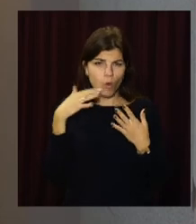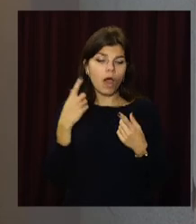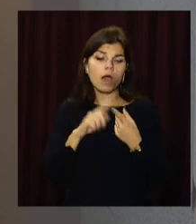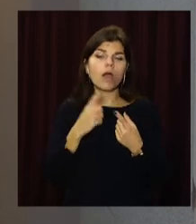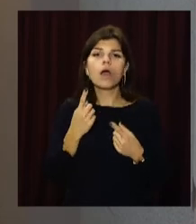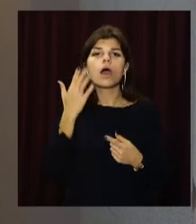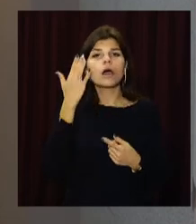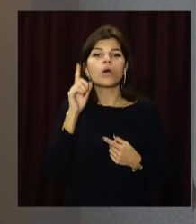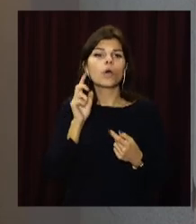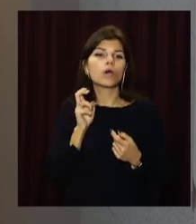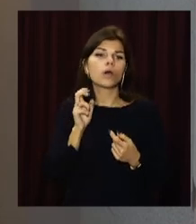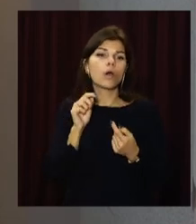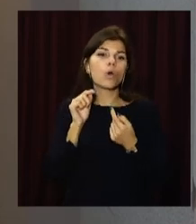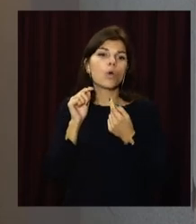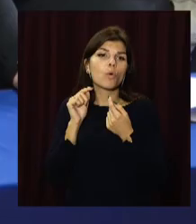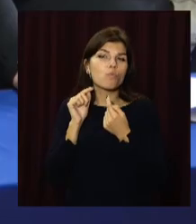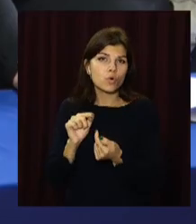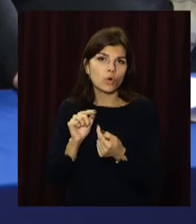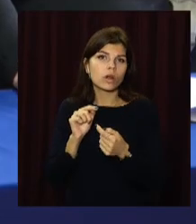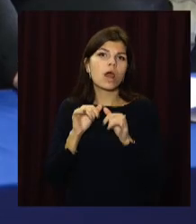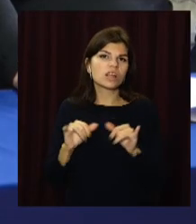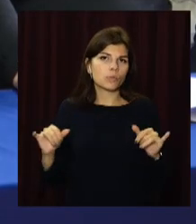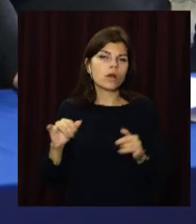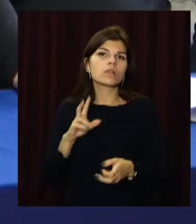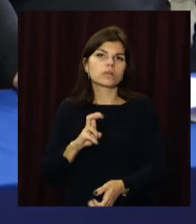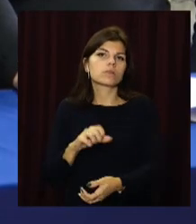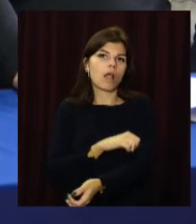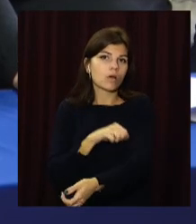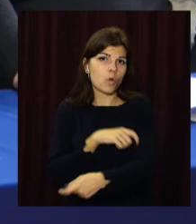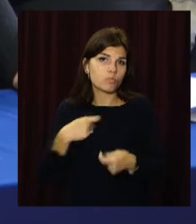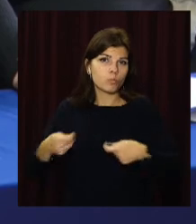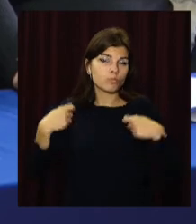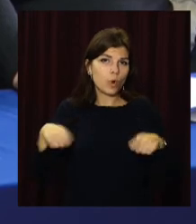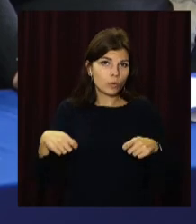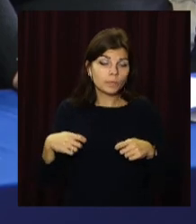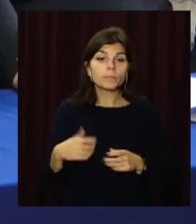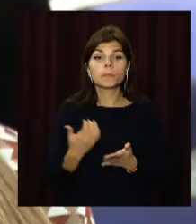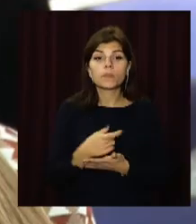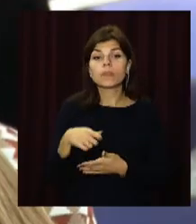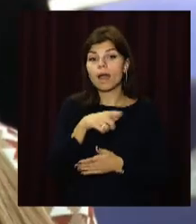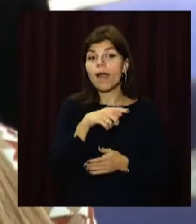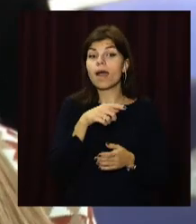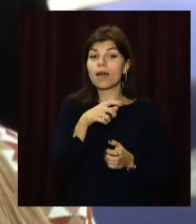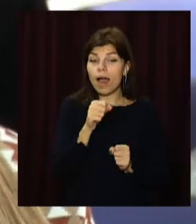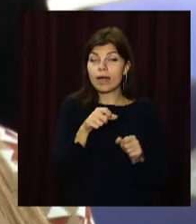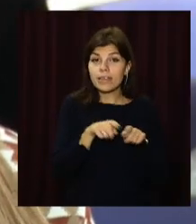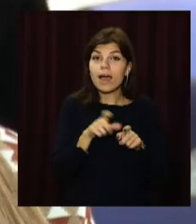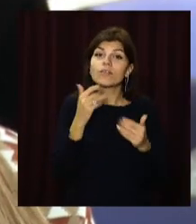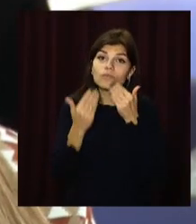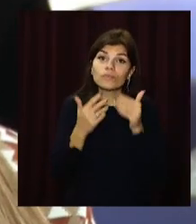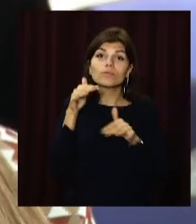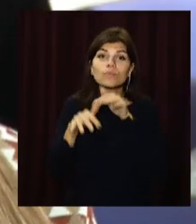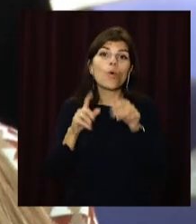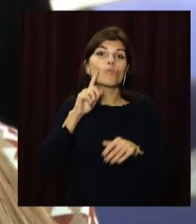направлен против распространения наркотиков. Через карантинні обмеження прийом громадян проходитиме в онлайн-режимі. Звернутися